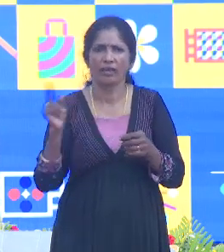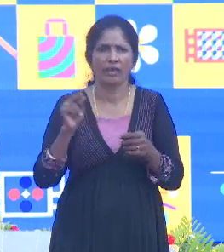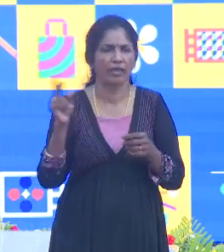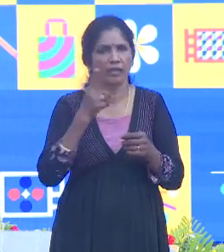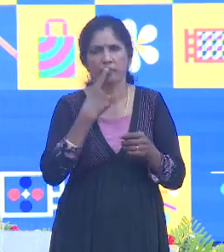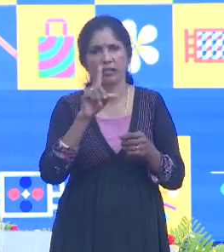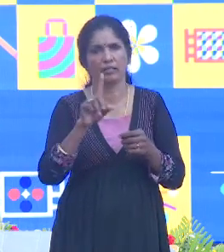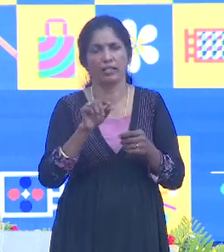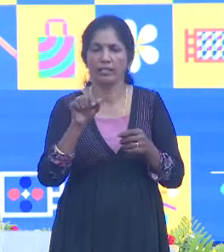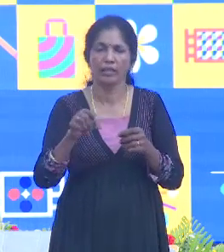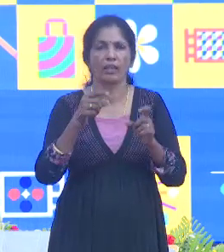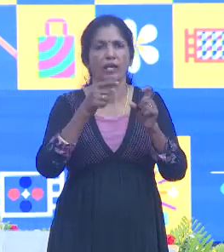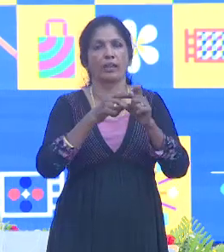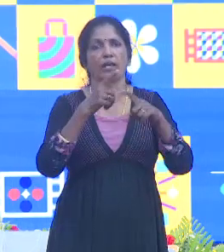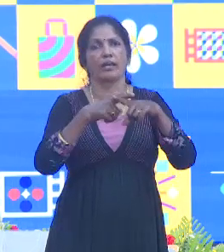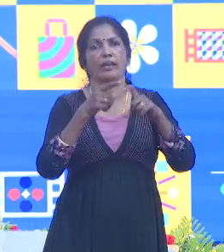അതെല്ലാം എക്സംഷനിൽ വന്നു.